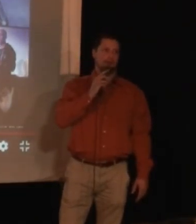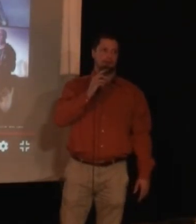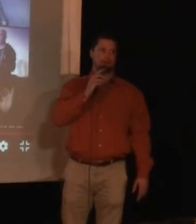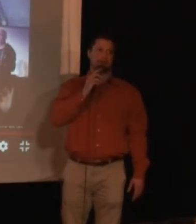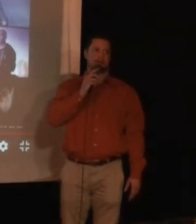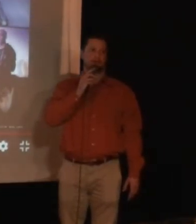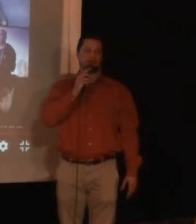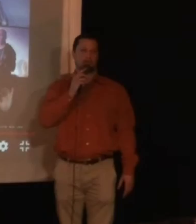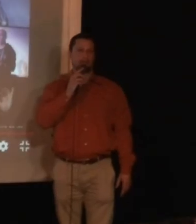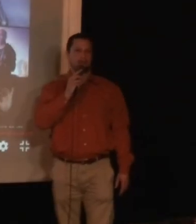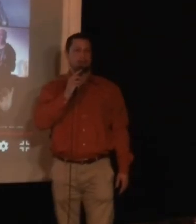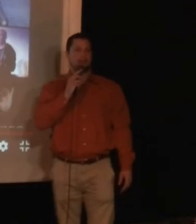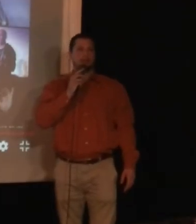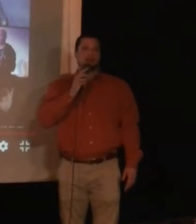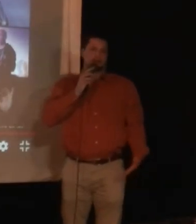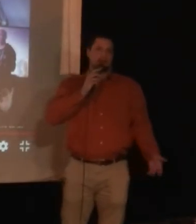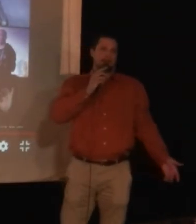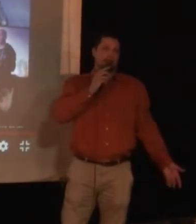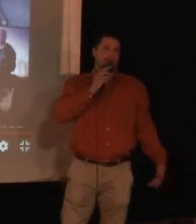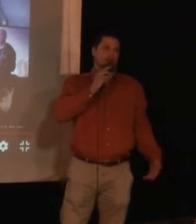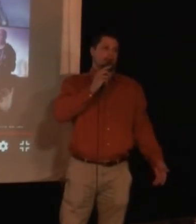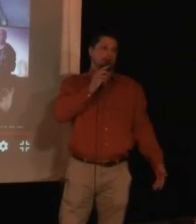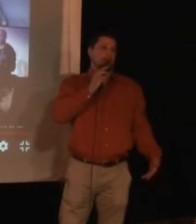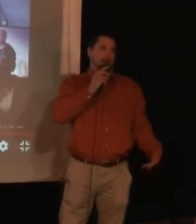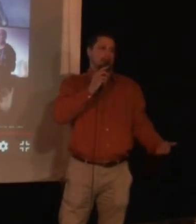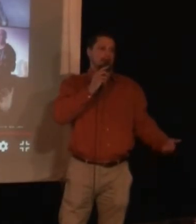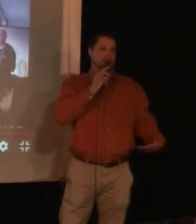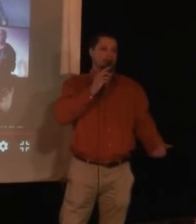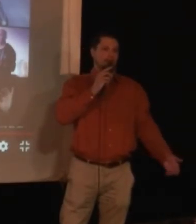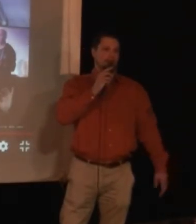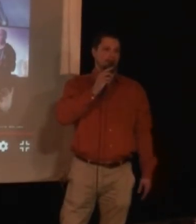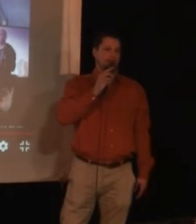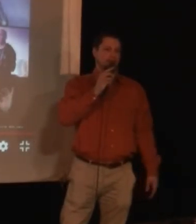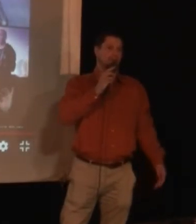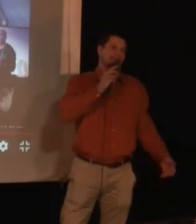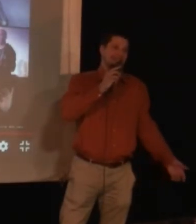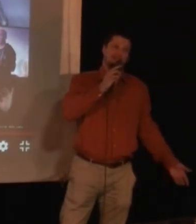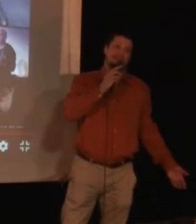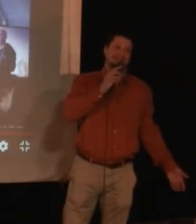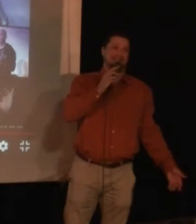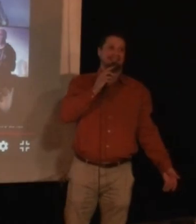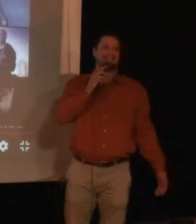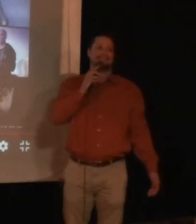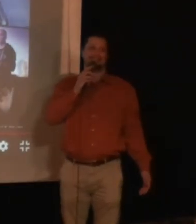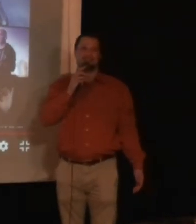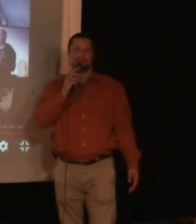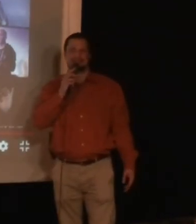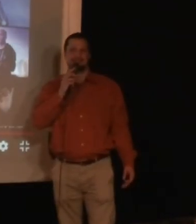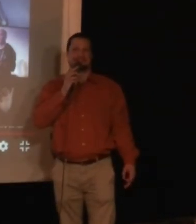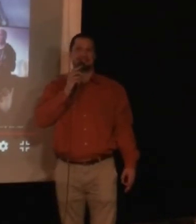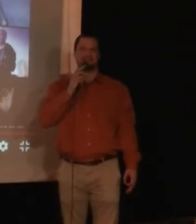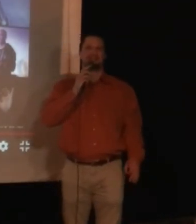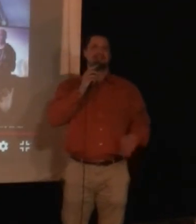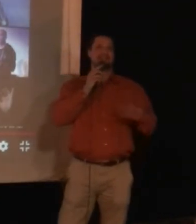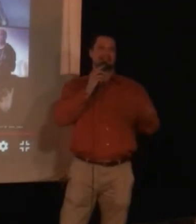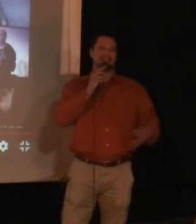akkor fel tudjuk oldani az ilyen ellentmondásokat. Meg hát a jelölés, ahogy Minárd jelölésében is látszik, sokszor takarják egymást a